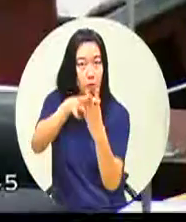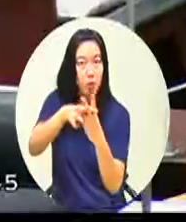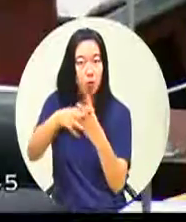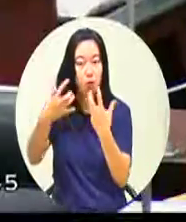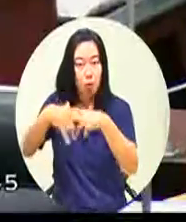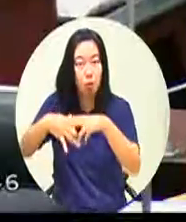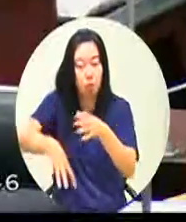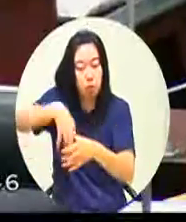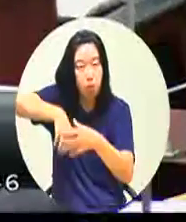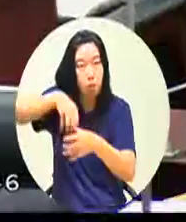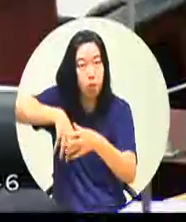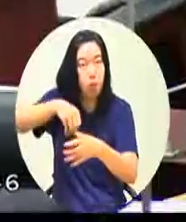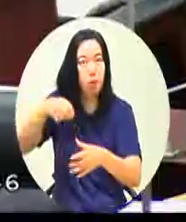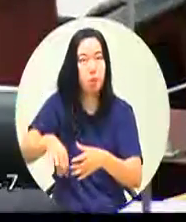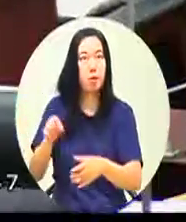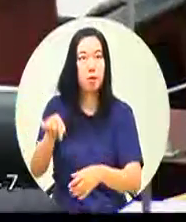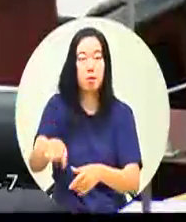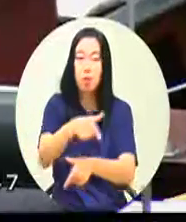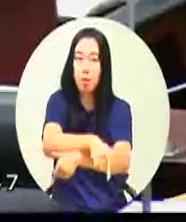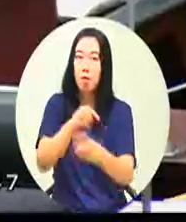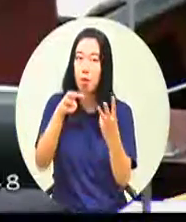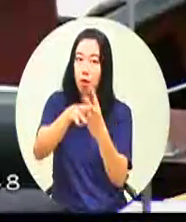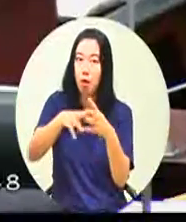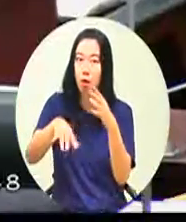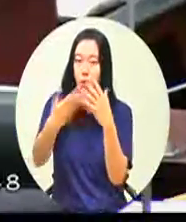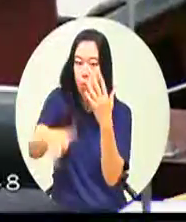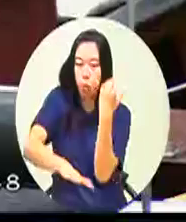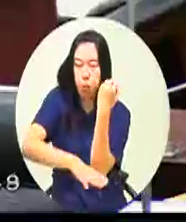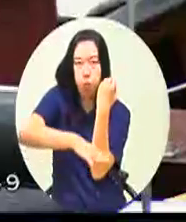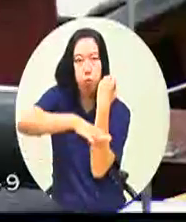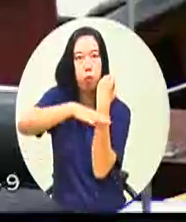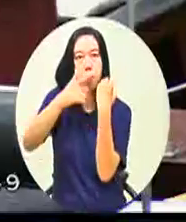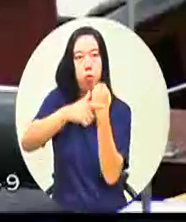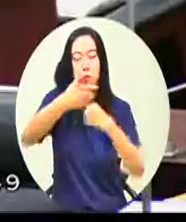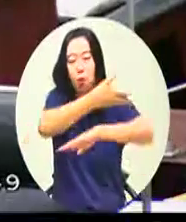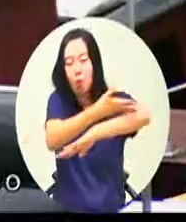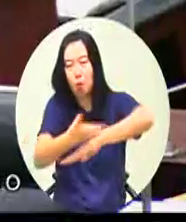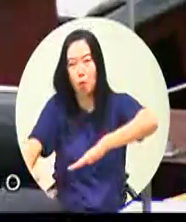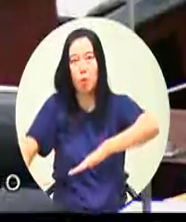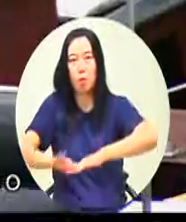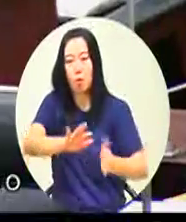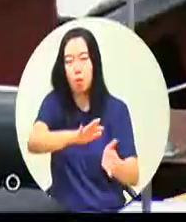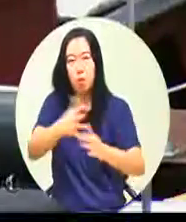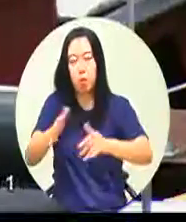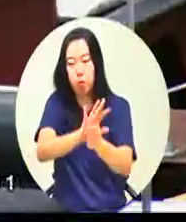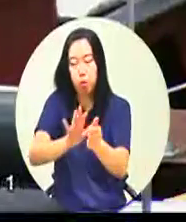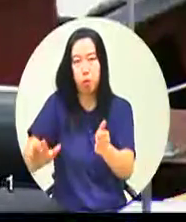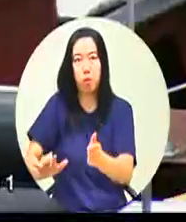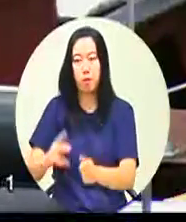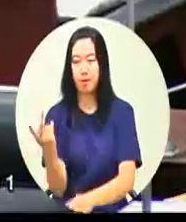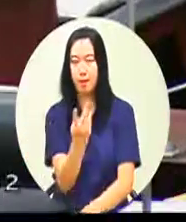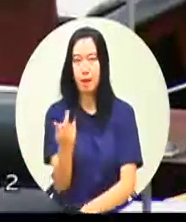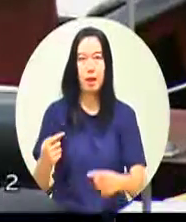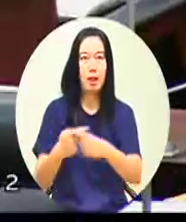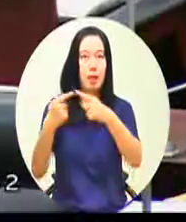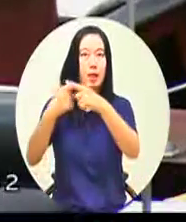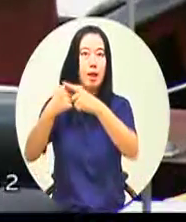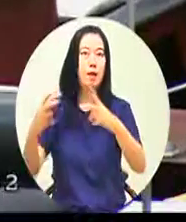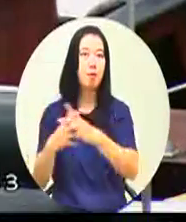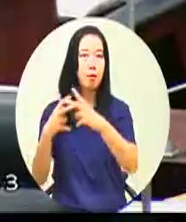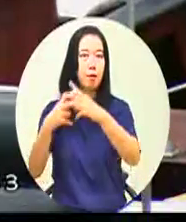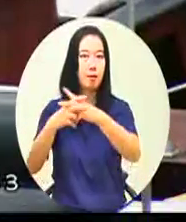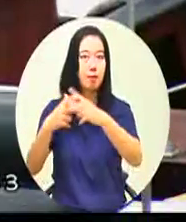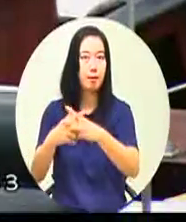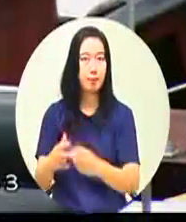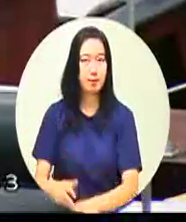为漳州、南州遐水若较甜，会加减溢流过来进平，所以两个就伫遐咧讲啊水安怎